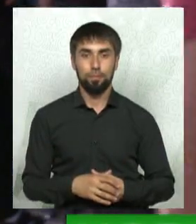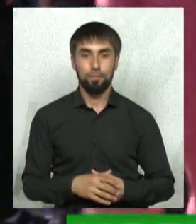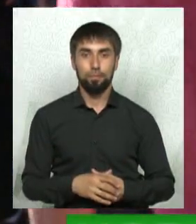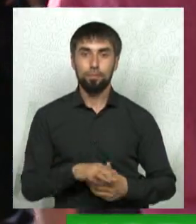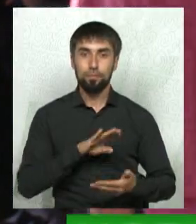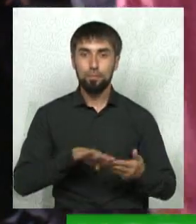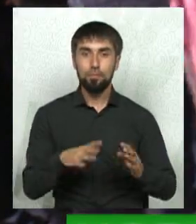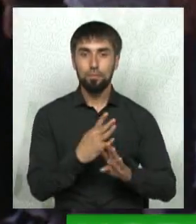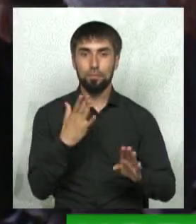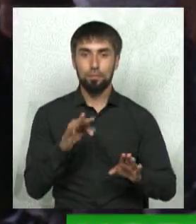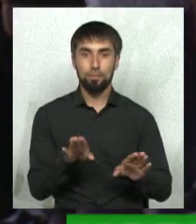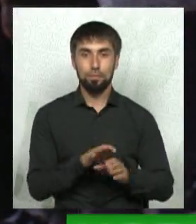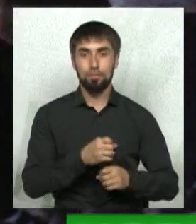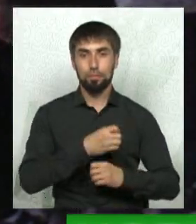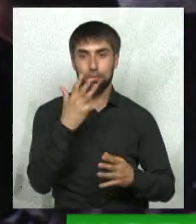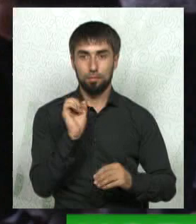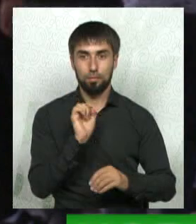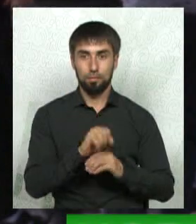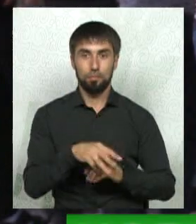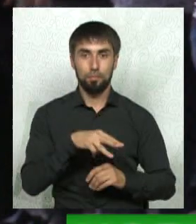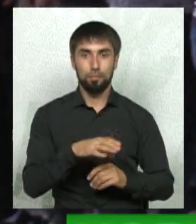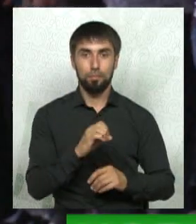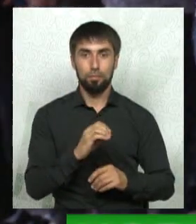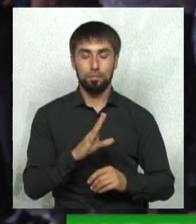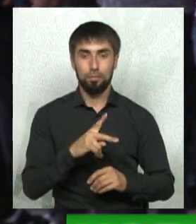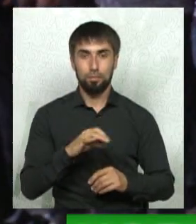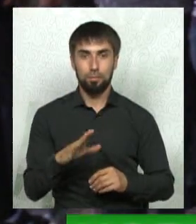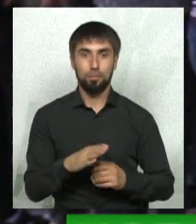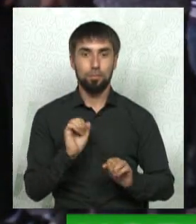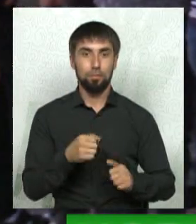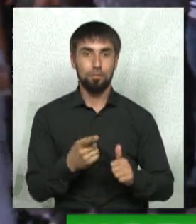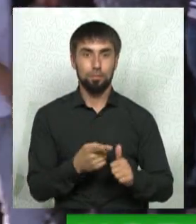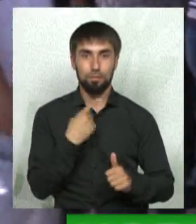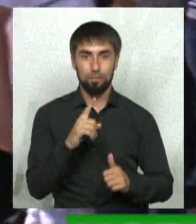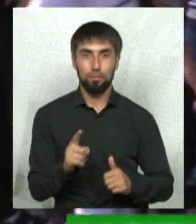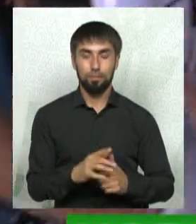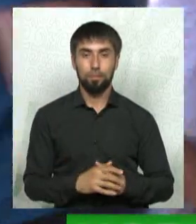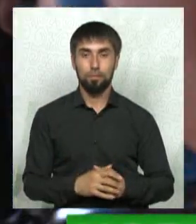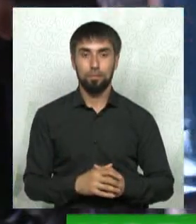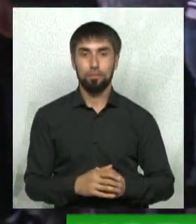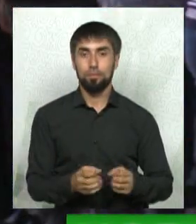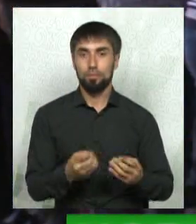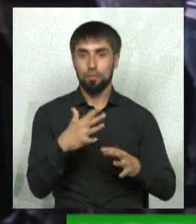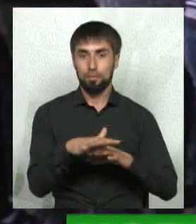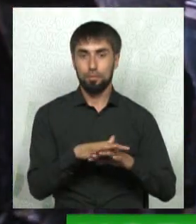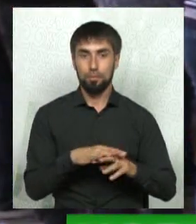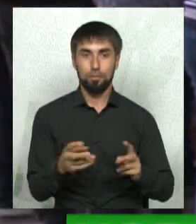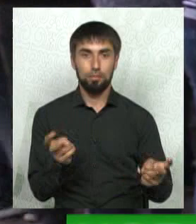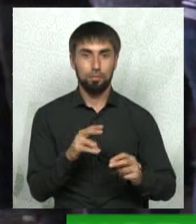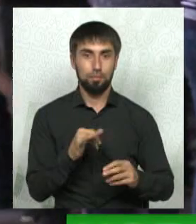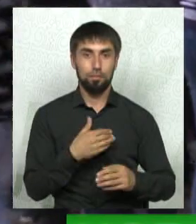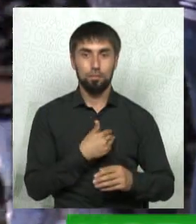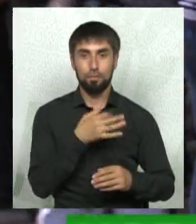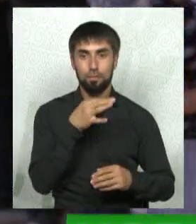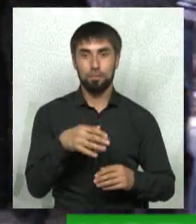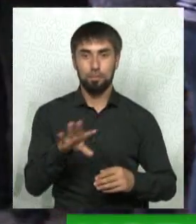После очередной вот такой яркой победы Мусора Евлоева, можно сказать, что столько народу пришло, хочу всех